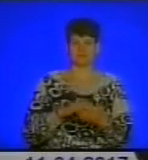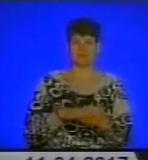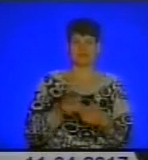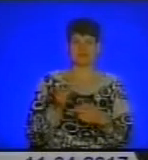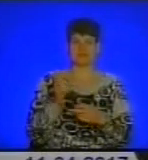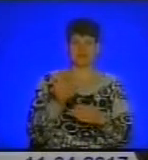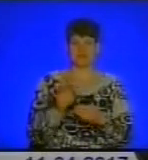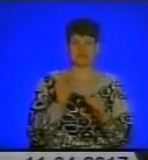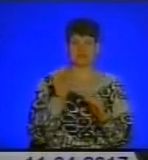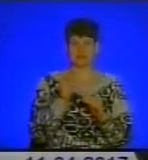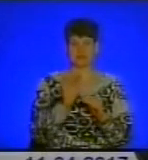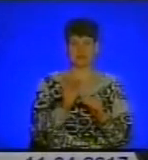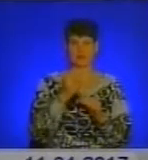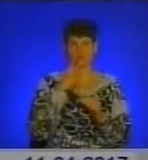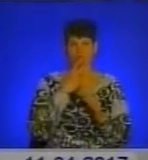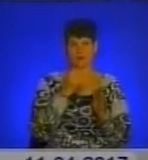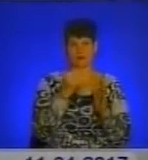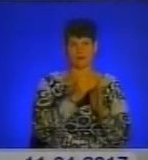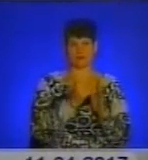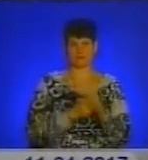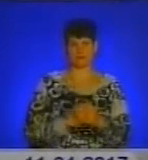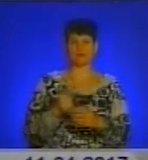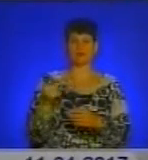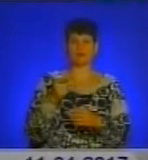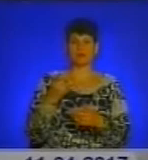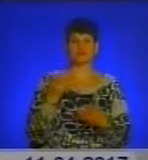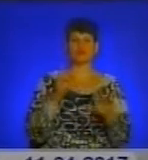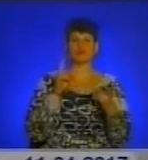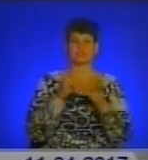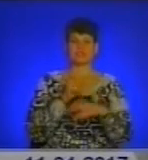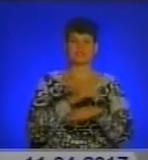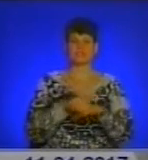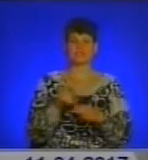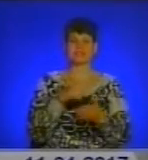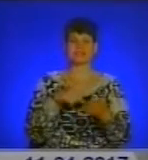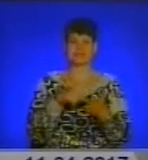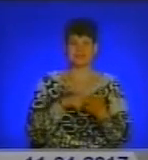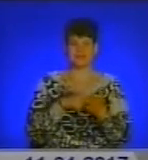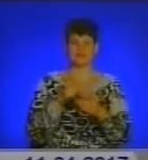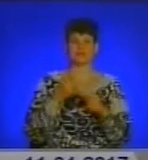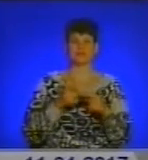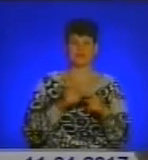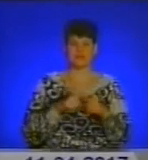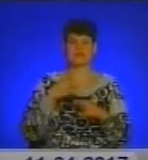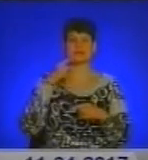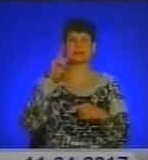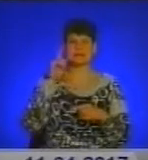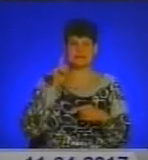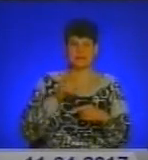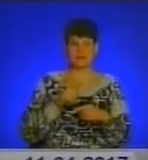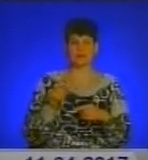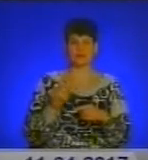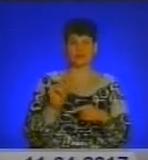залишивши записку з показниками. Тернополяни, яких ми зустріли на вулицях міста, про такі шахрайські схеми знають. Та все